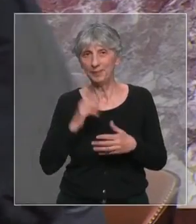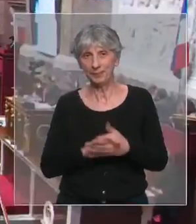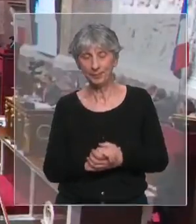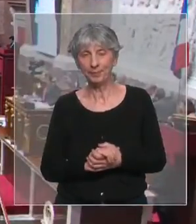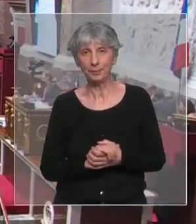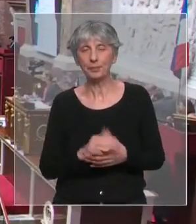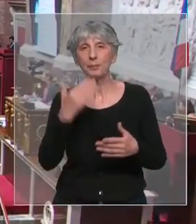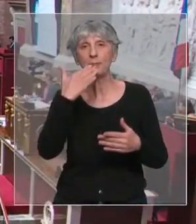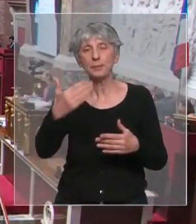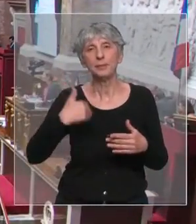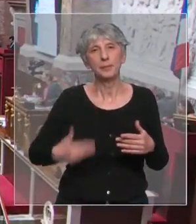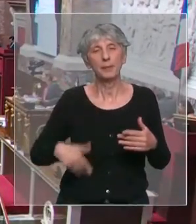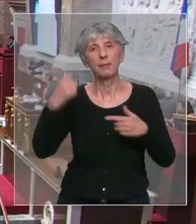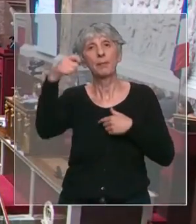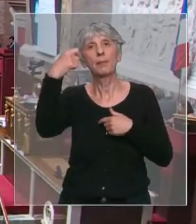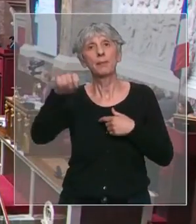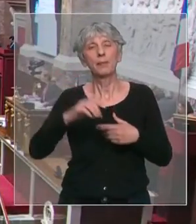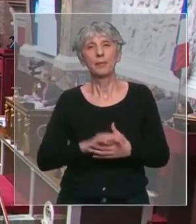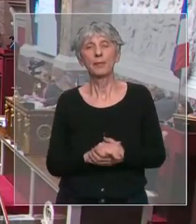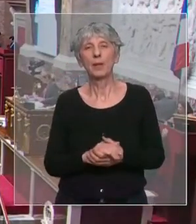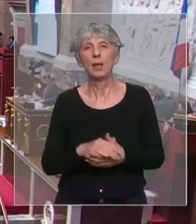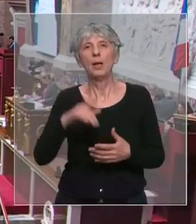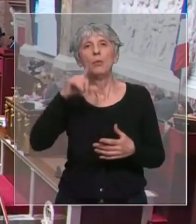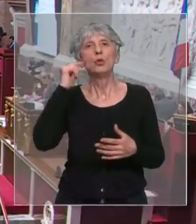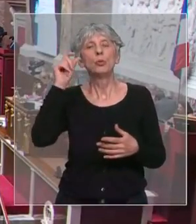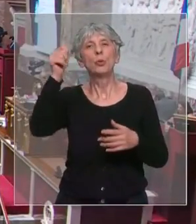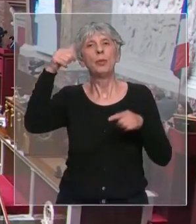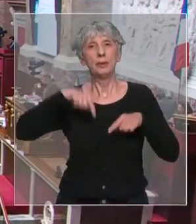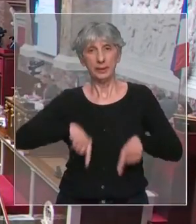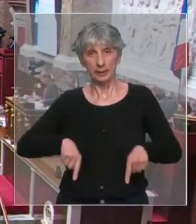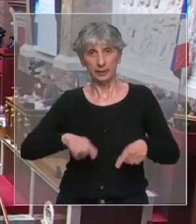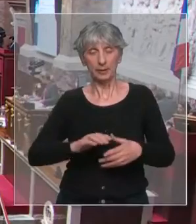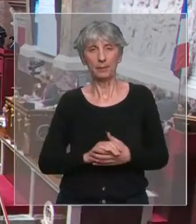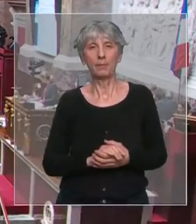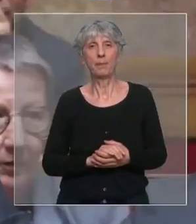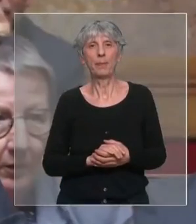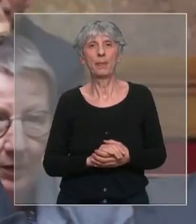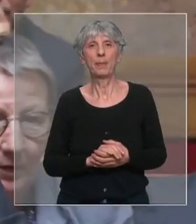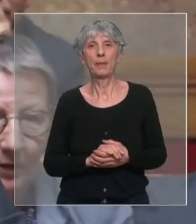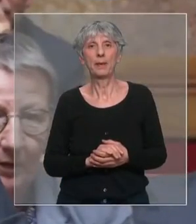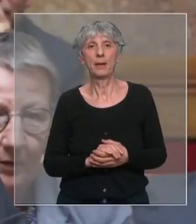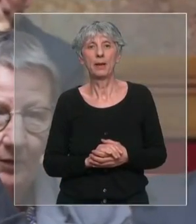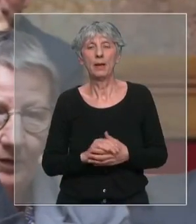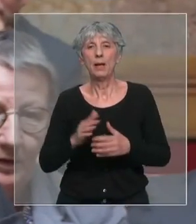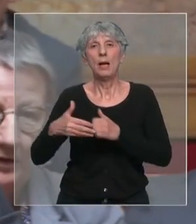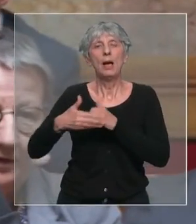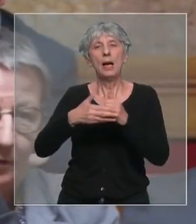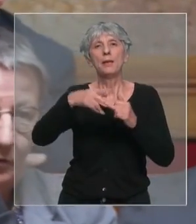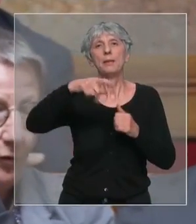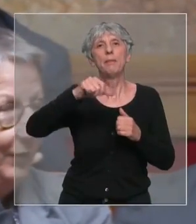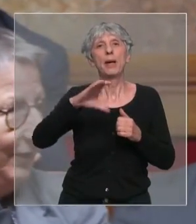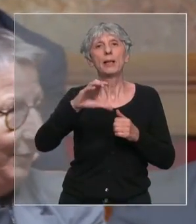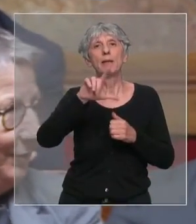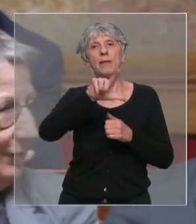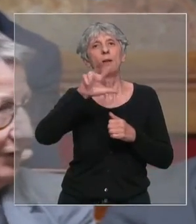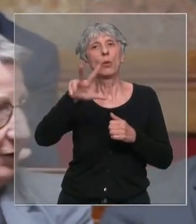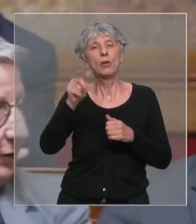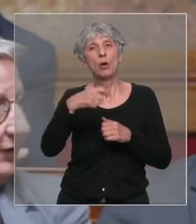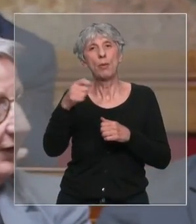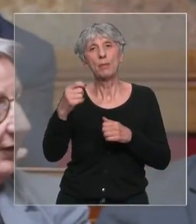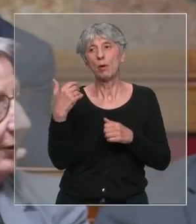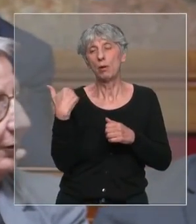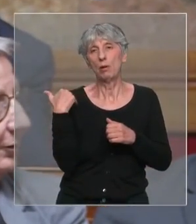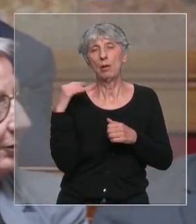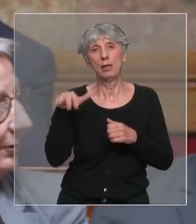Merci, Madame la Présidente. Monsieur le Premier ministre, l'intégralité des aides de la PAC 2023 devait être versée au 15